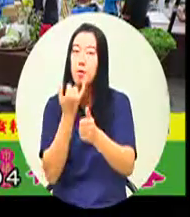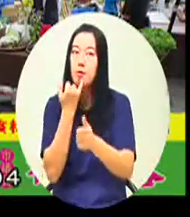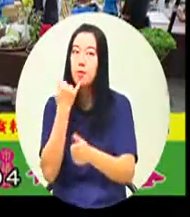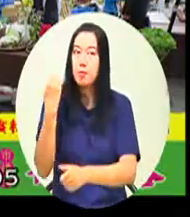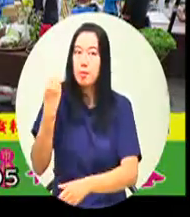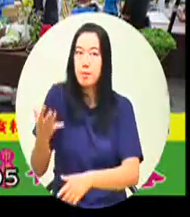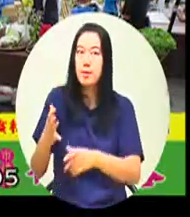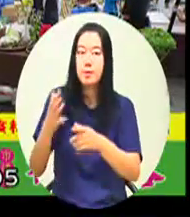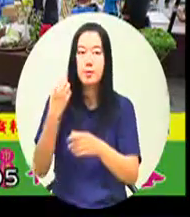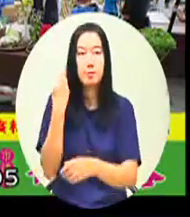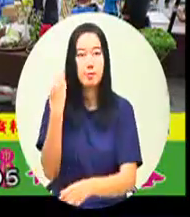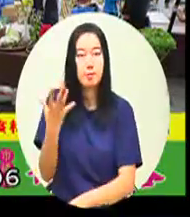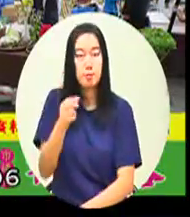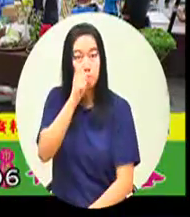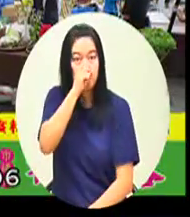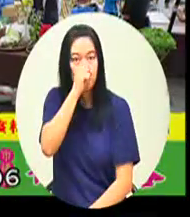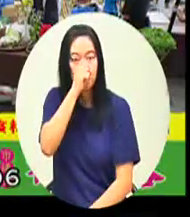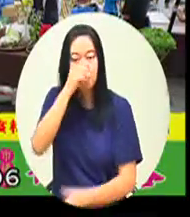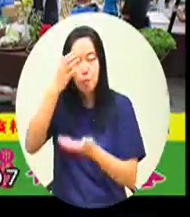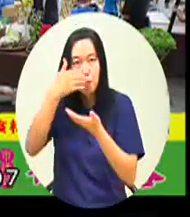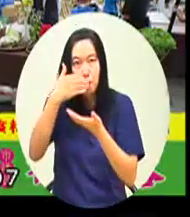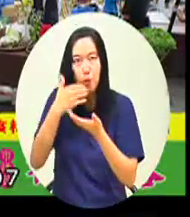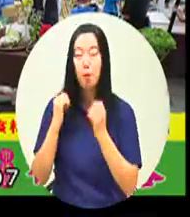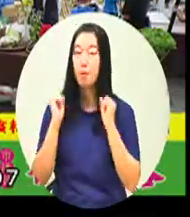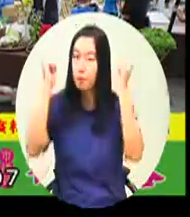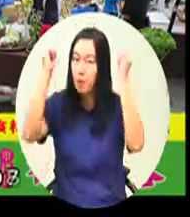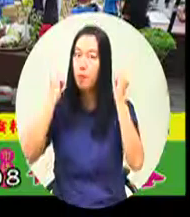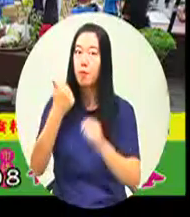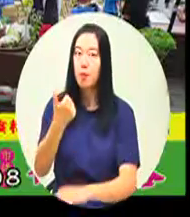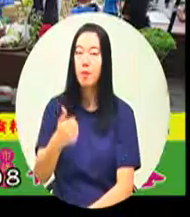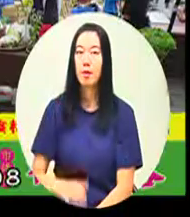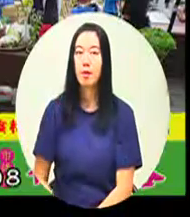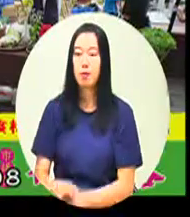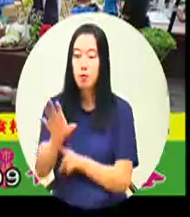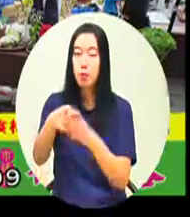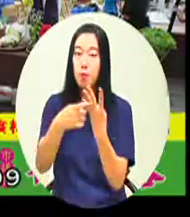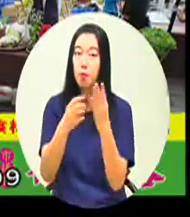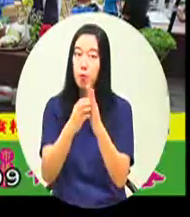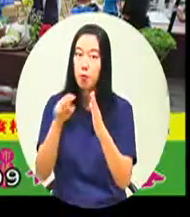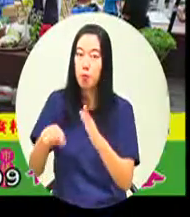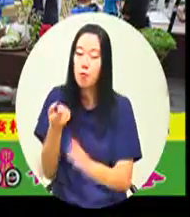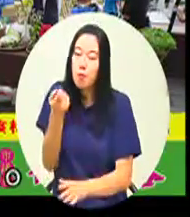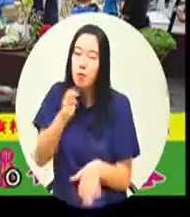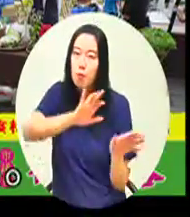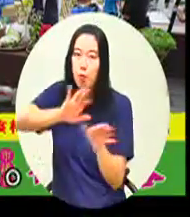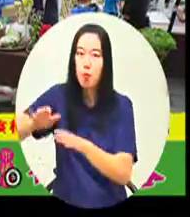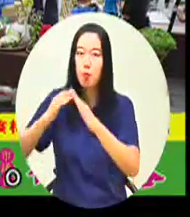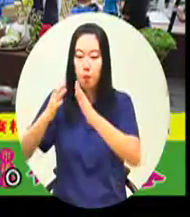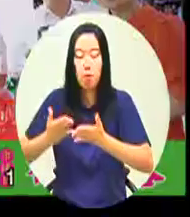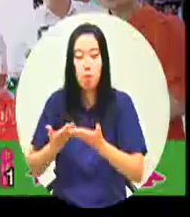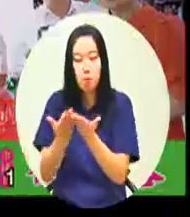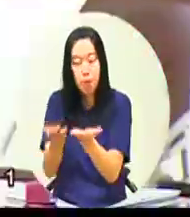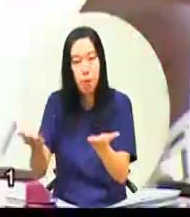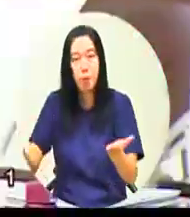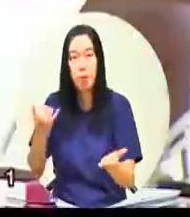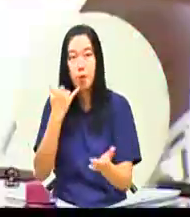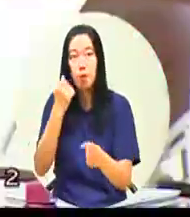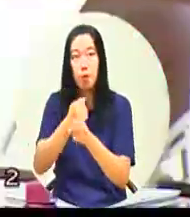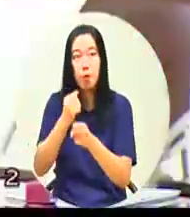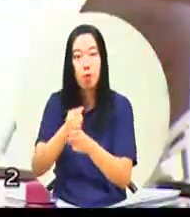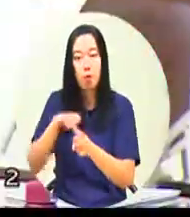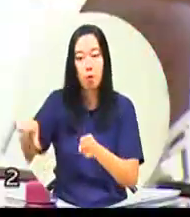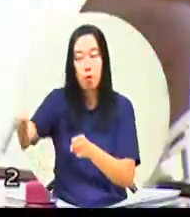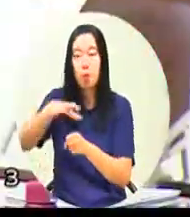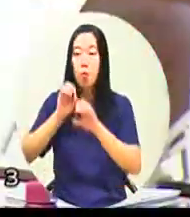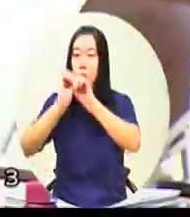运动。哦，都能那那农业局你也在微风市集有很多的地方有去做